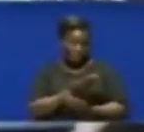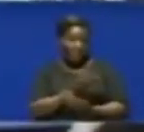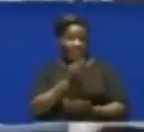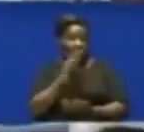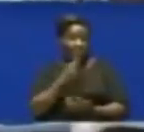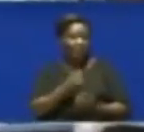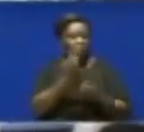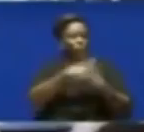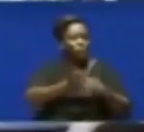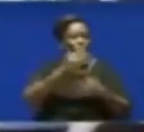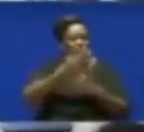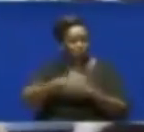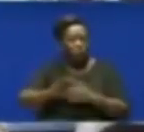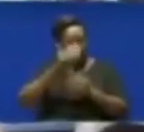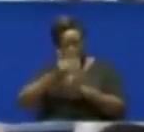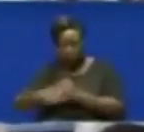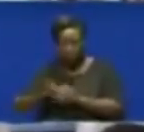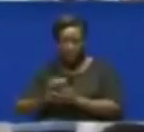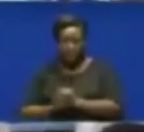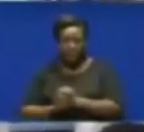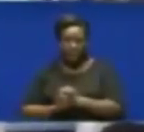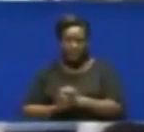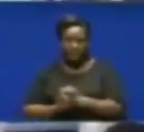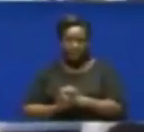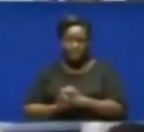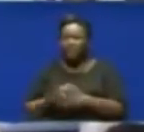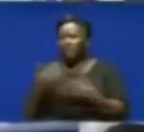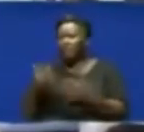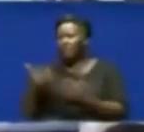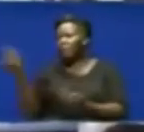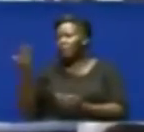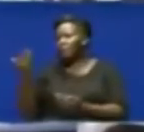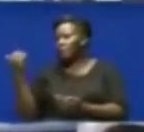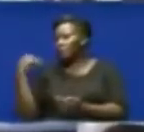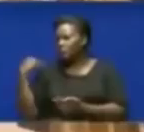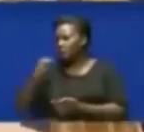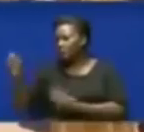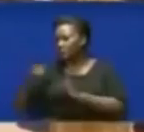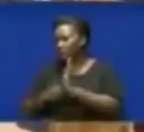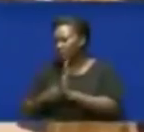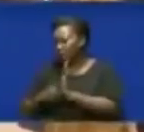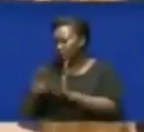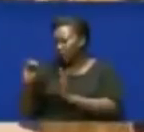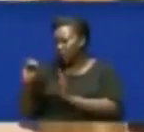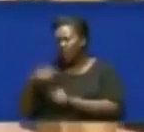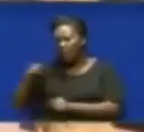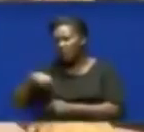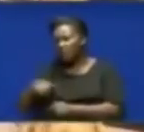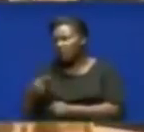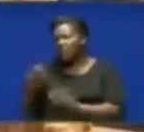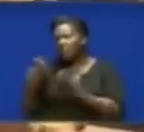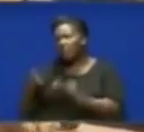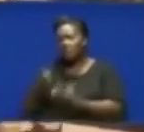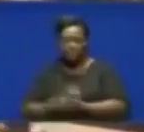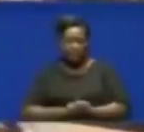sana. Lakini sasa sisi tunaambiwa 60 au kiasi gani? Sisi hatuwezi. Kuanzia itatizo lianze watu hawapo,